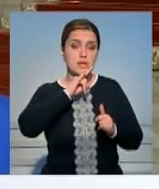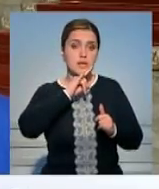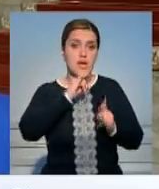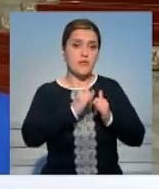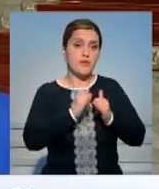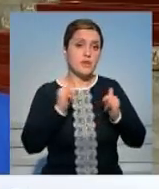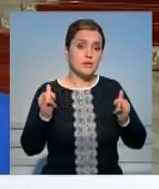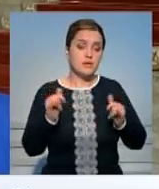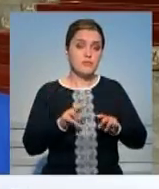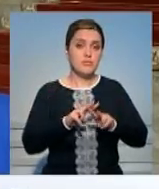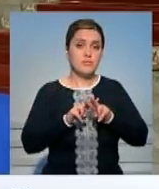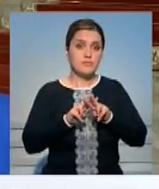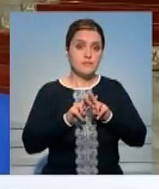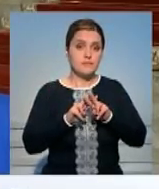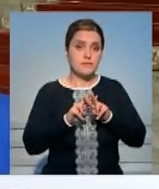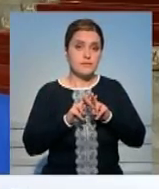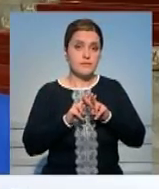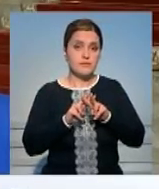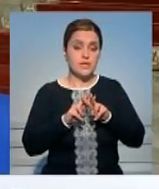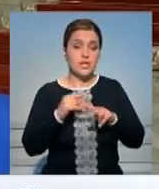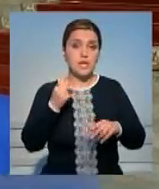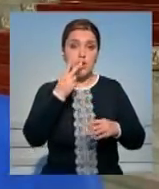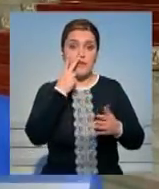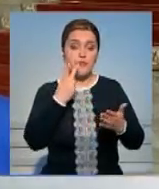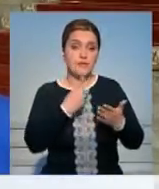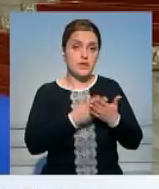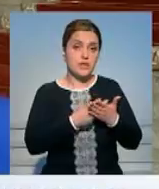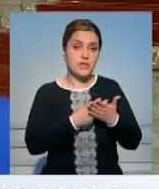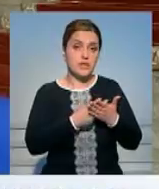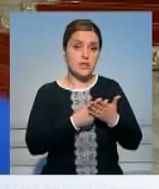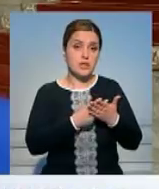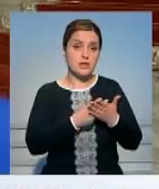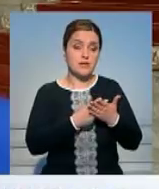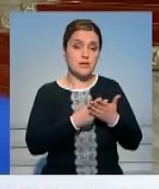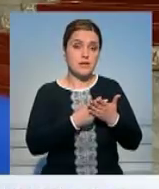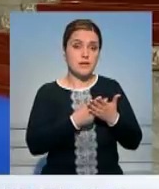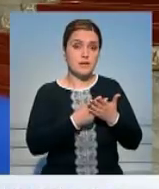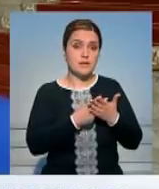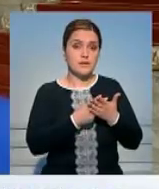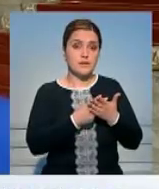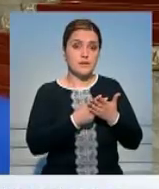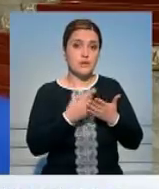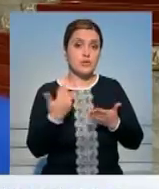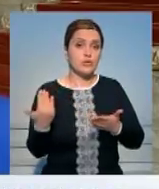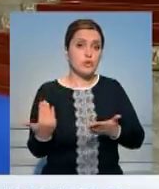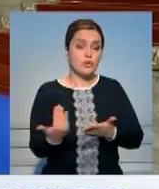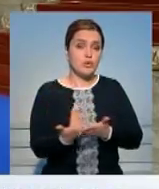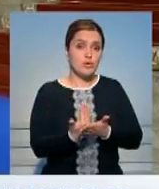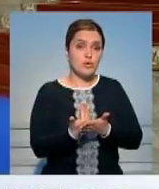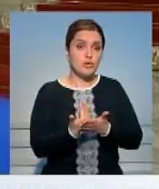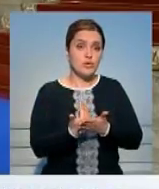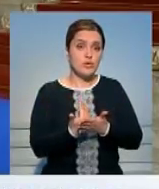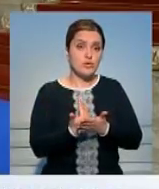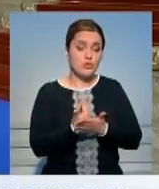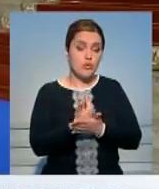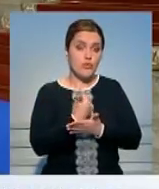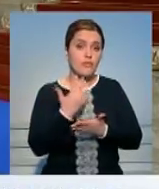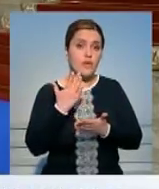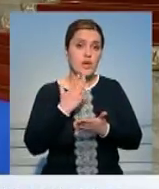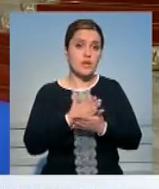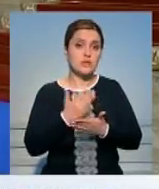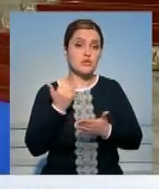Астана. И видно, как приращиваются новые